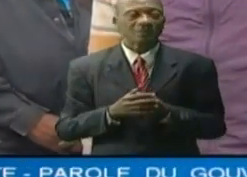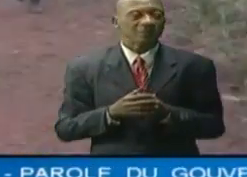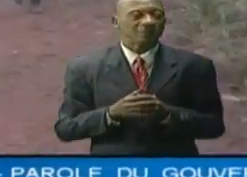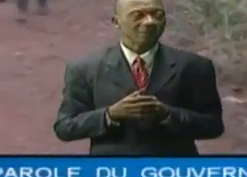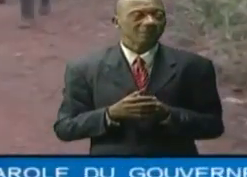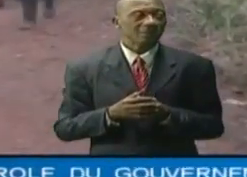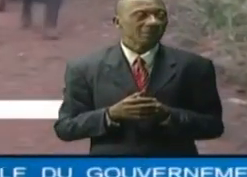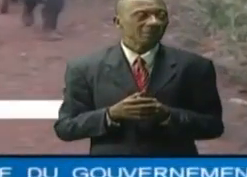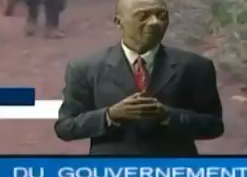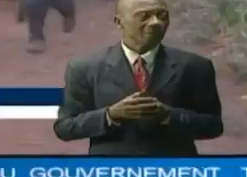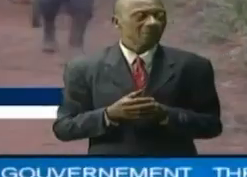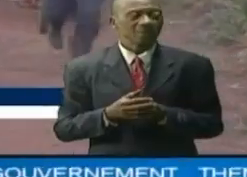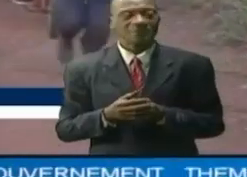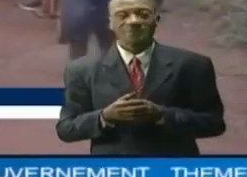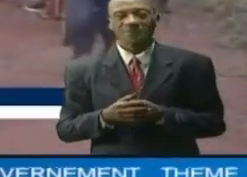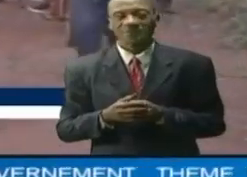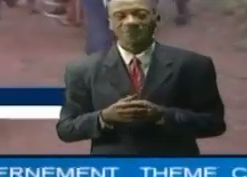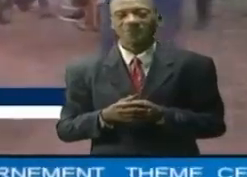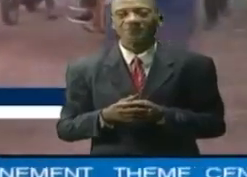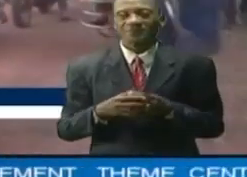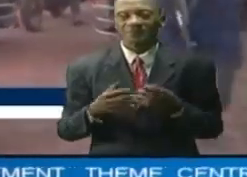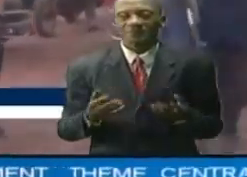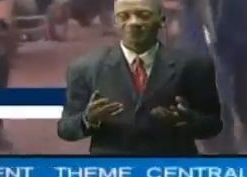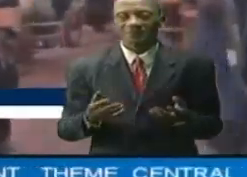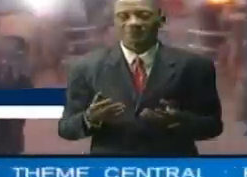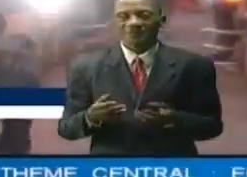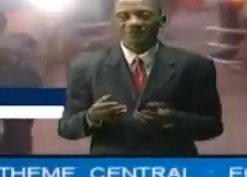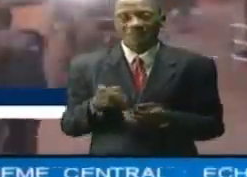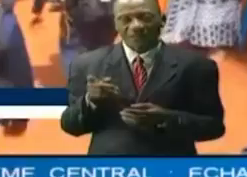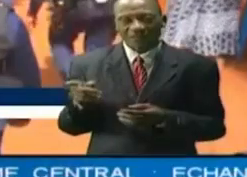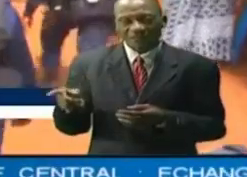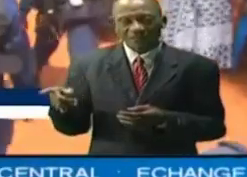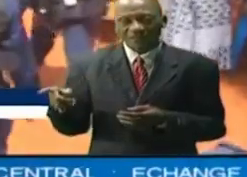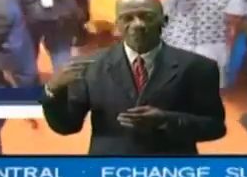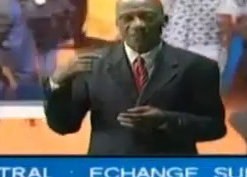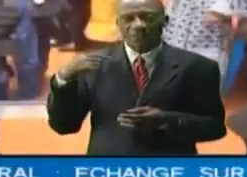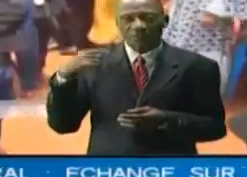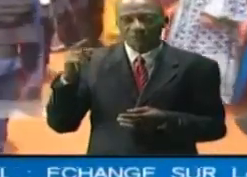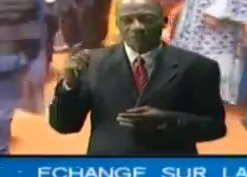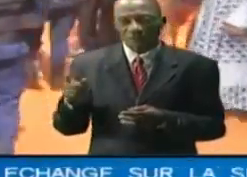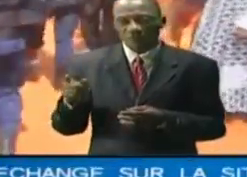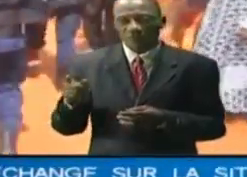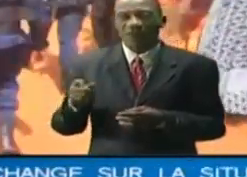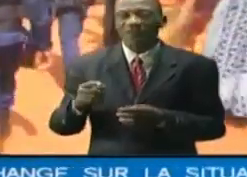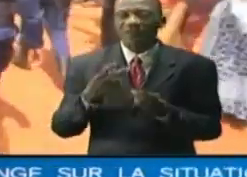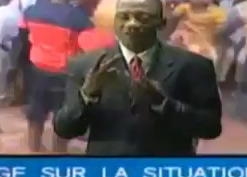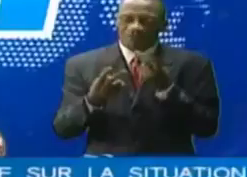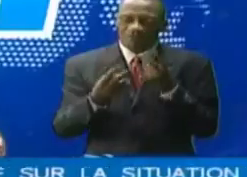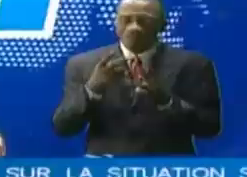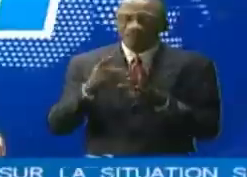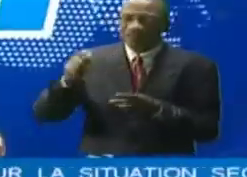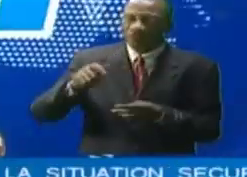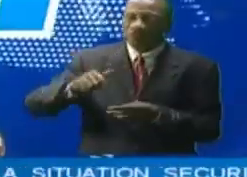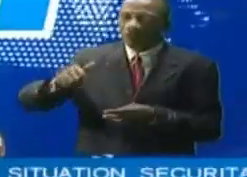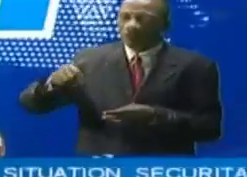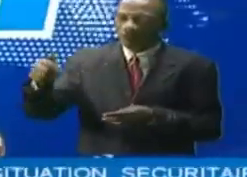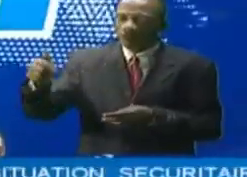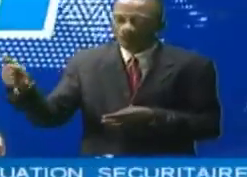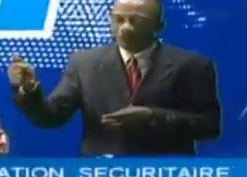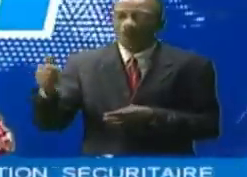ailleurs. Signalons que cette longue mission d'itinérance du Siro jusqu'à Bouta a passé par les territoires des Poko, Bambessa et